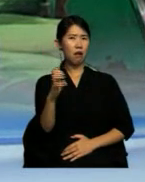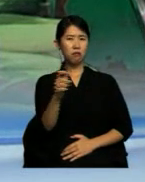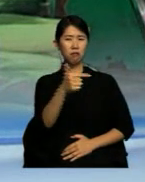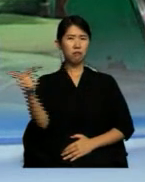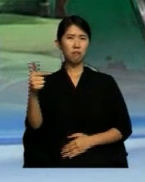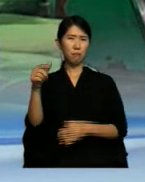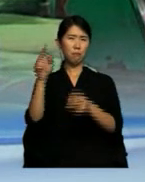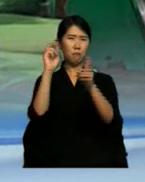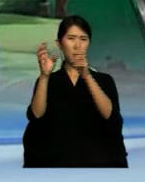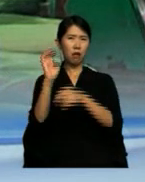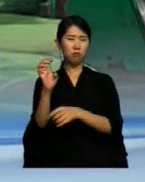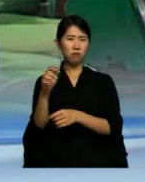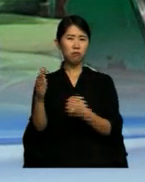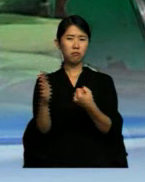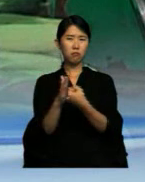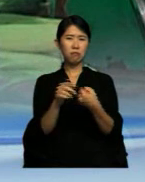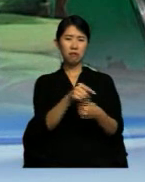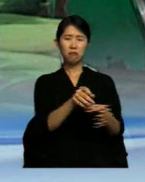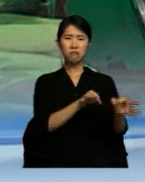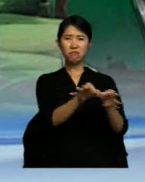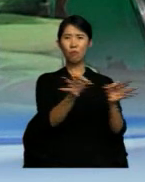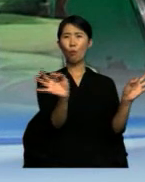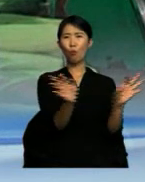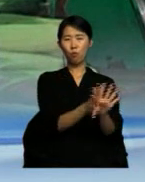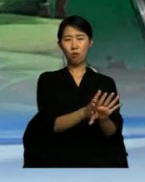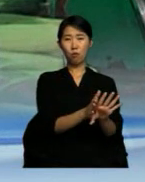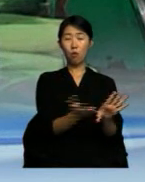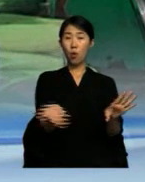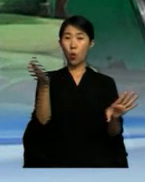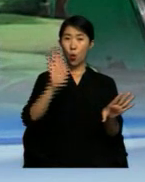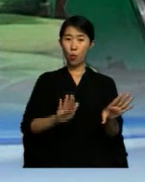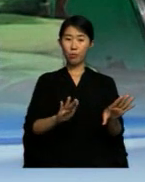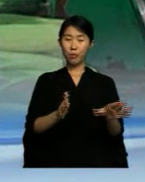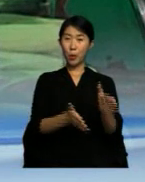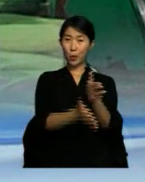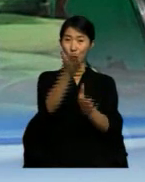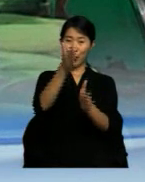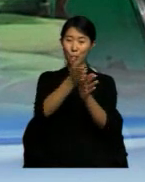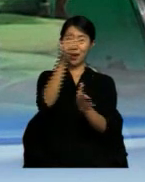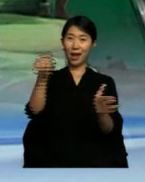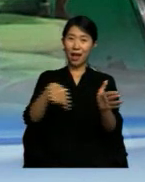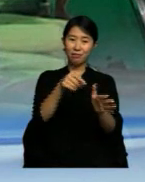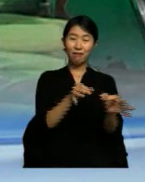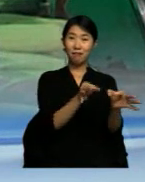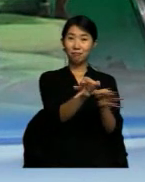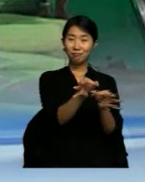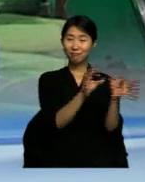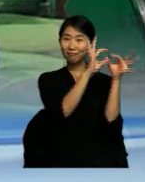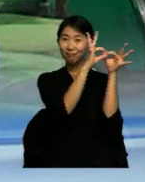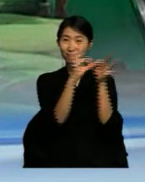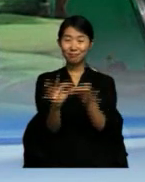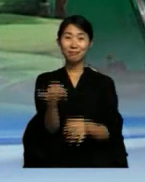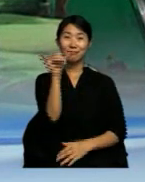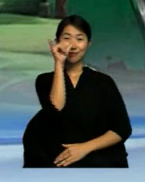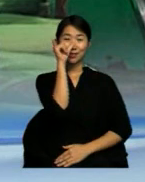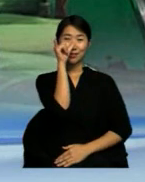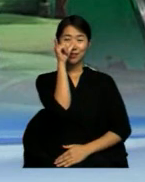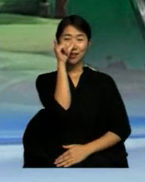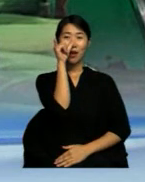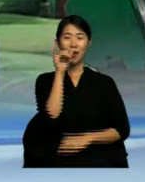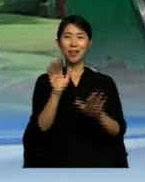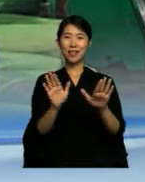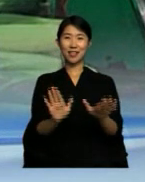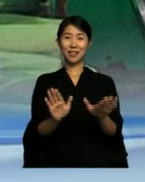도심에선 사라져가고 있습니다. 그런데 도심 속 민속 오일장의 명맥을 유지하고 있는 곳이 있습니다. 소소한 동네 마실